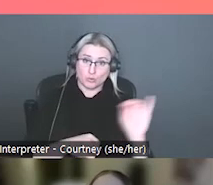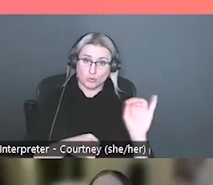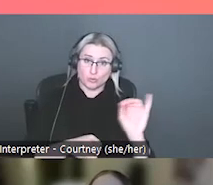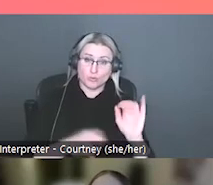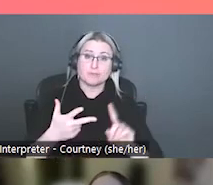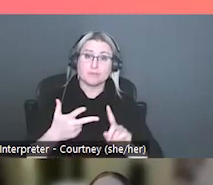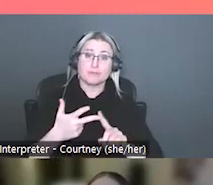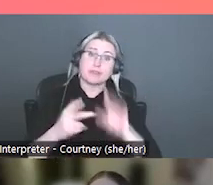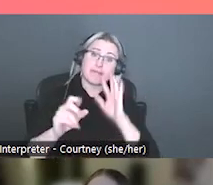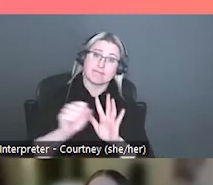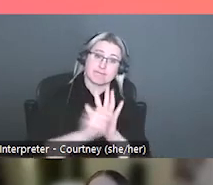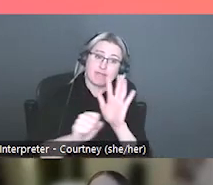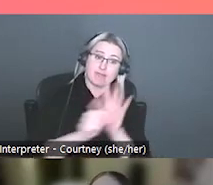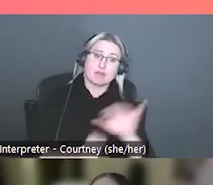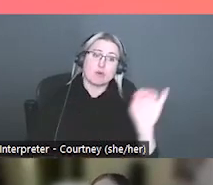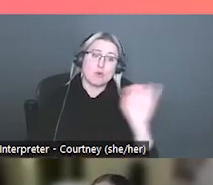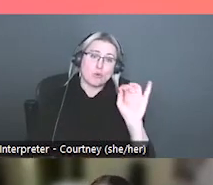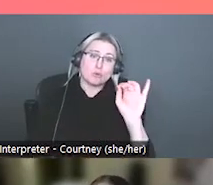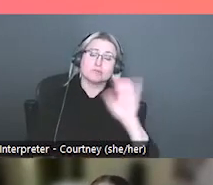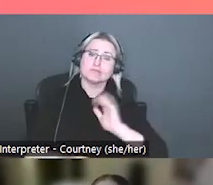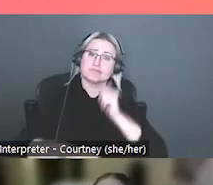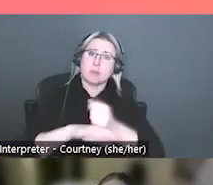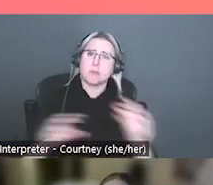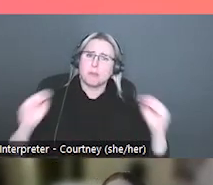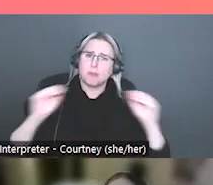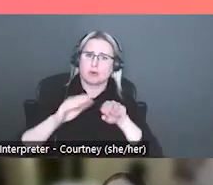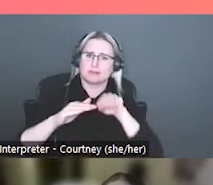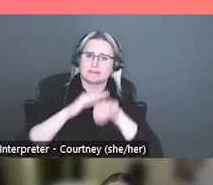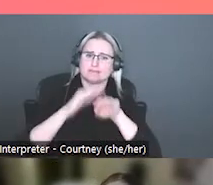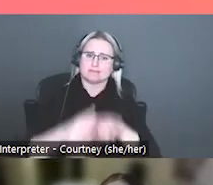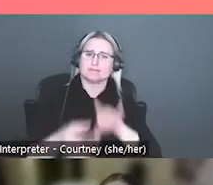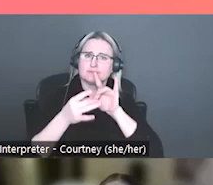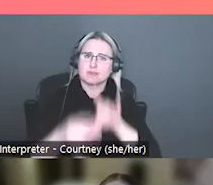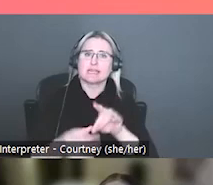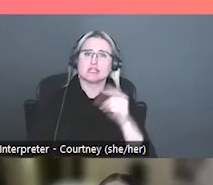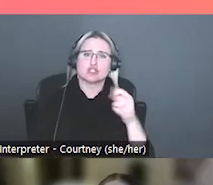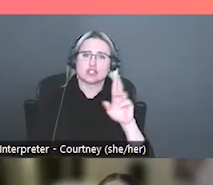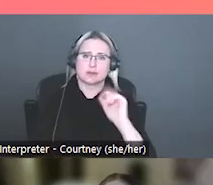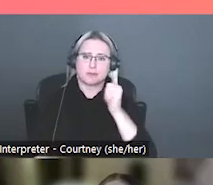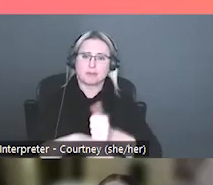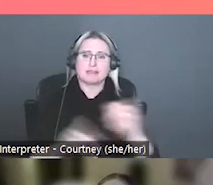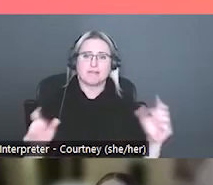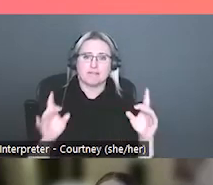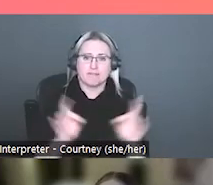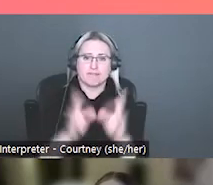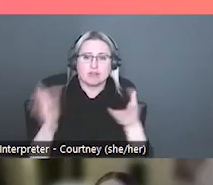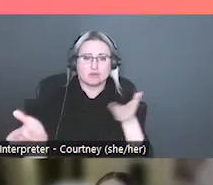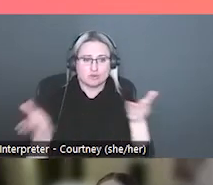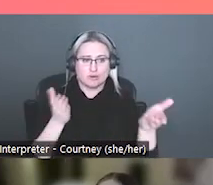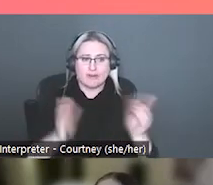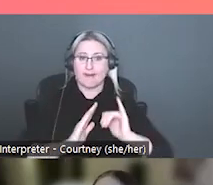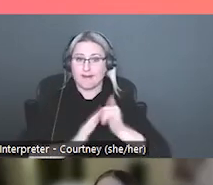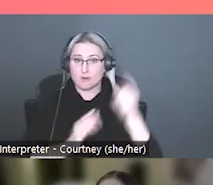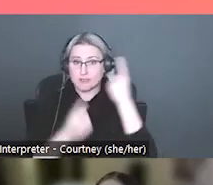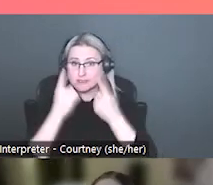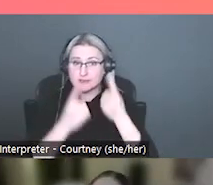allons plaider en faveur des services de lutte contre la violence fondée sur le sexe plus accessibles et sur leur création en